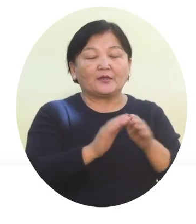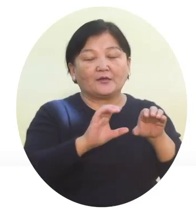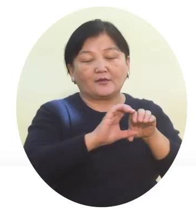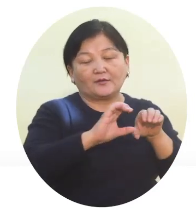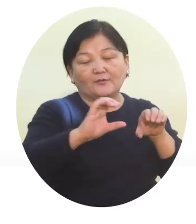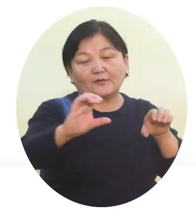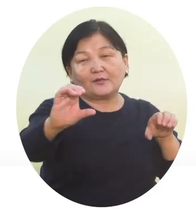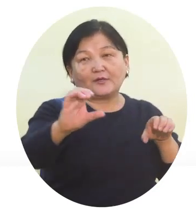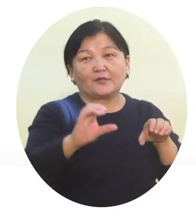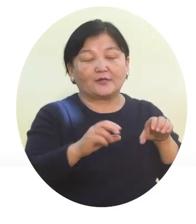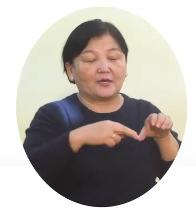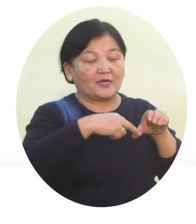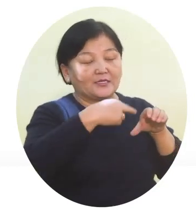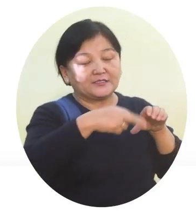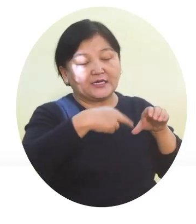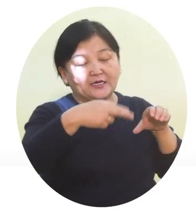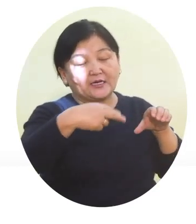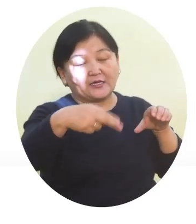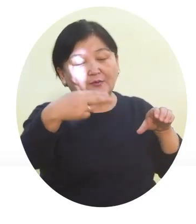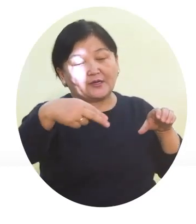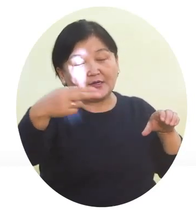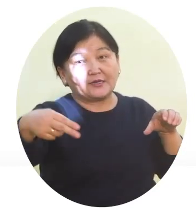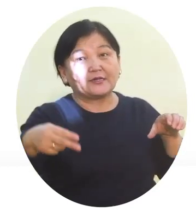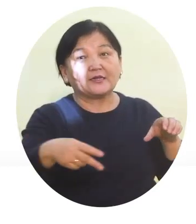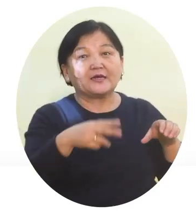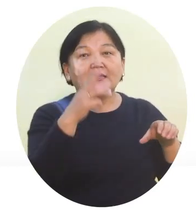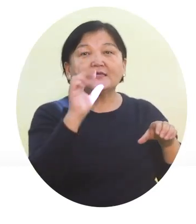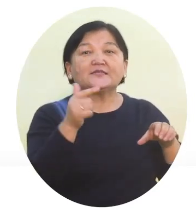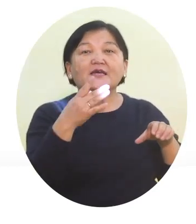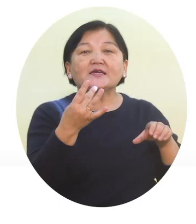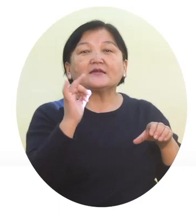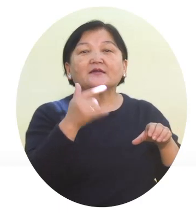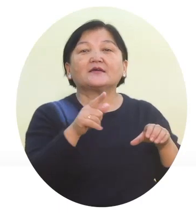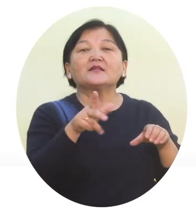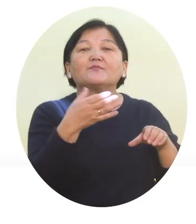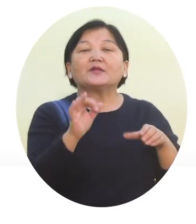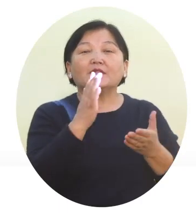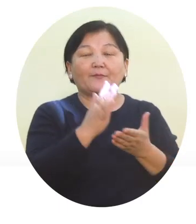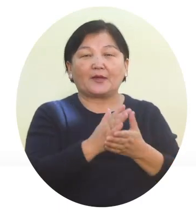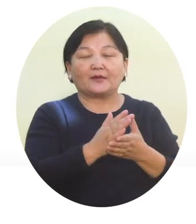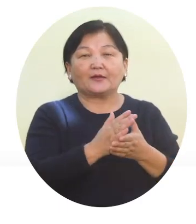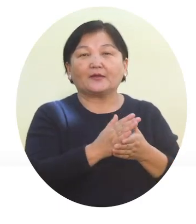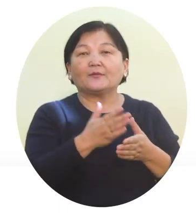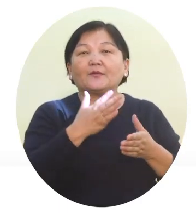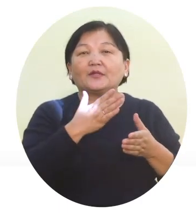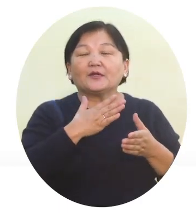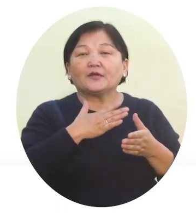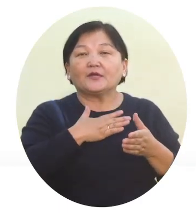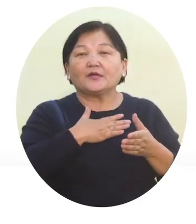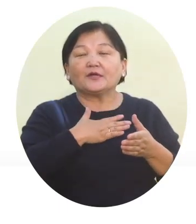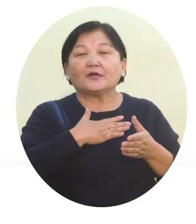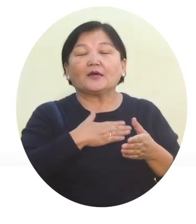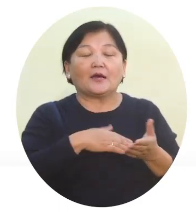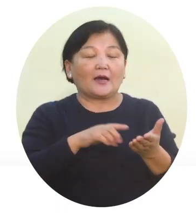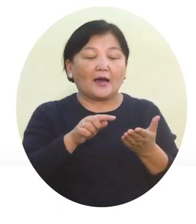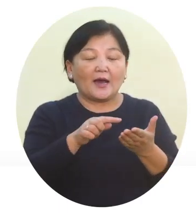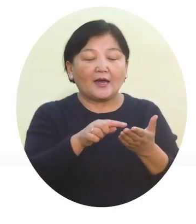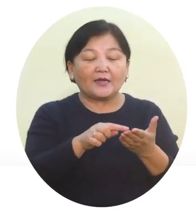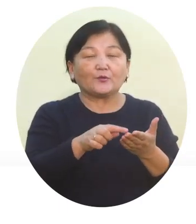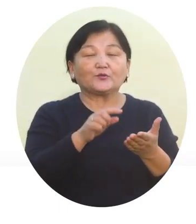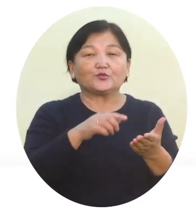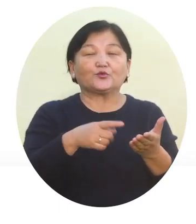цагэр хэлбэртэйгээр тойрон байрлсан байгааг та бүхэн харж байгаа бах. Тэгэхээр энэ маань бол бидний нэрлэгддэг гарын үзүүр,